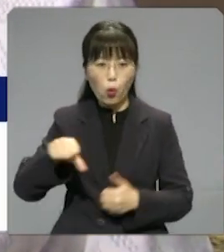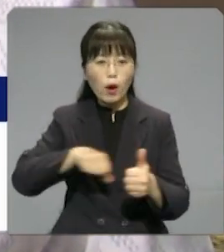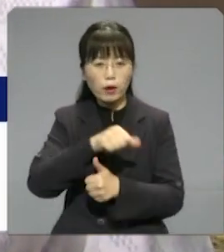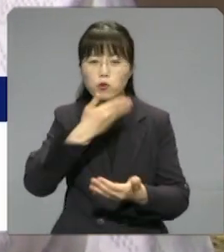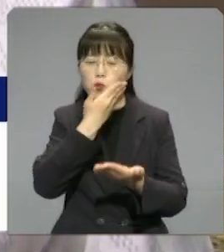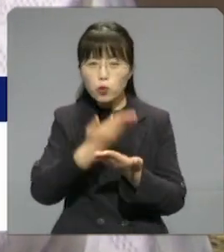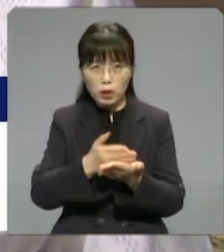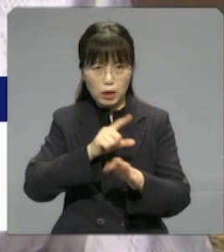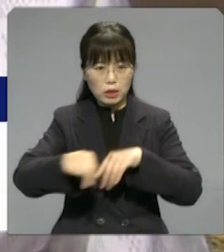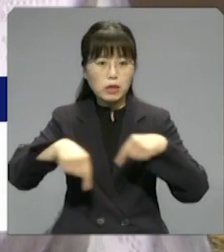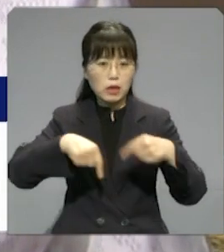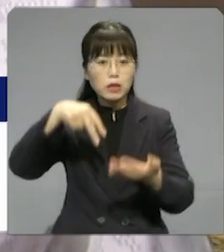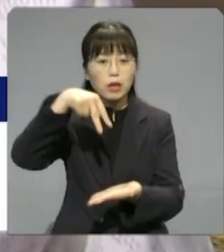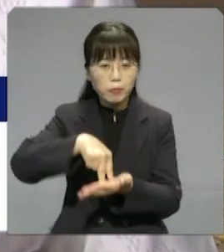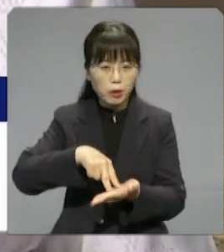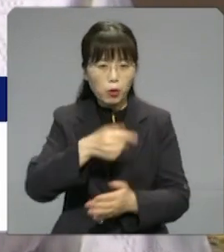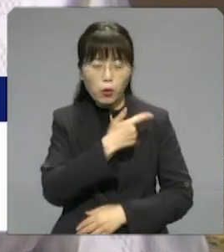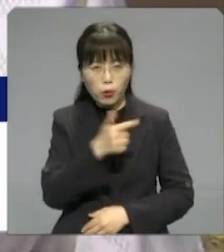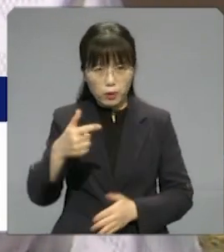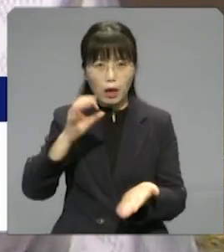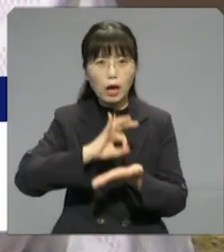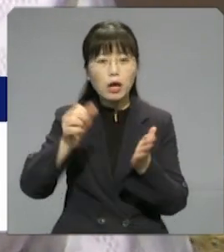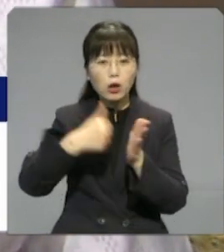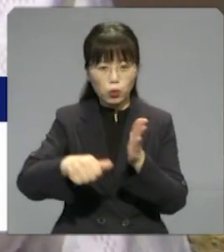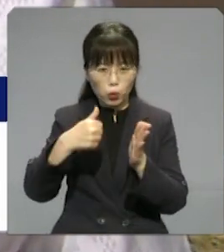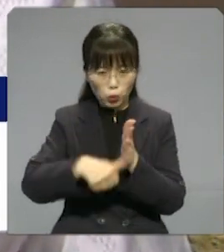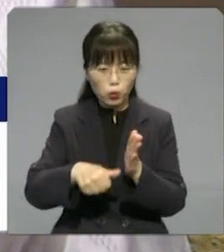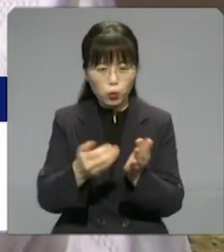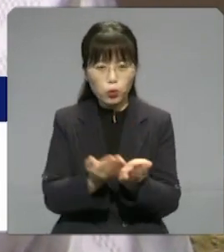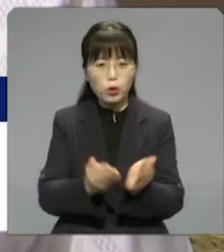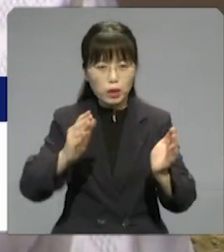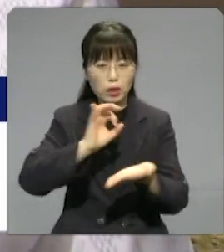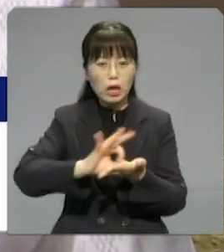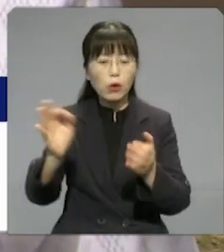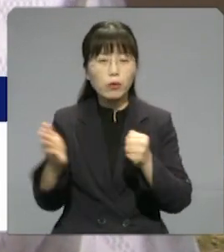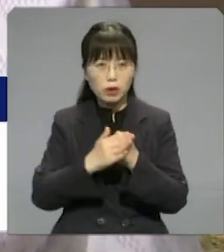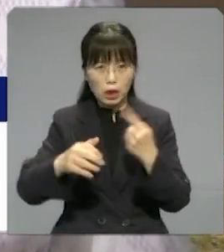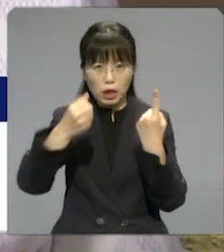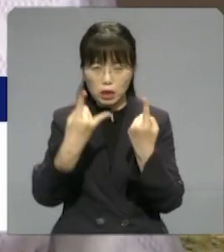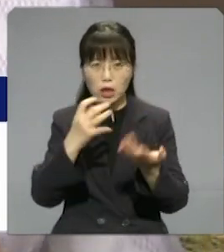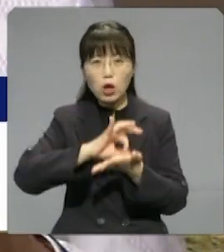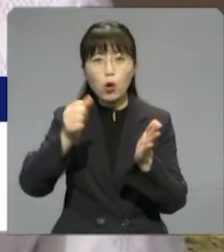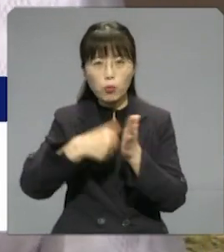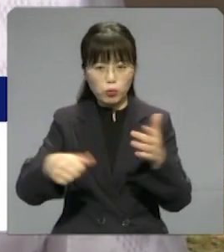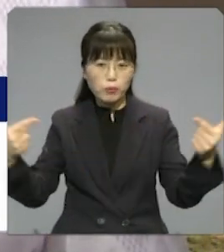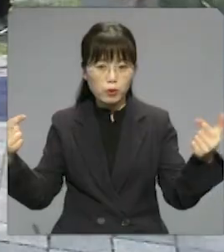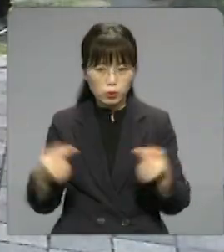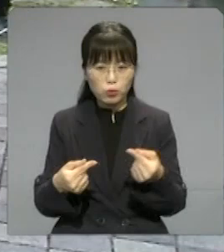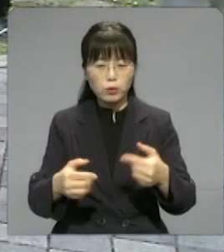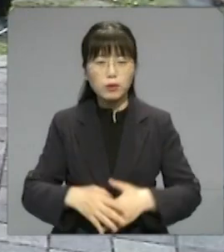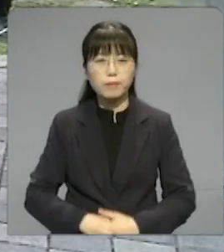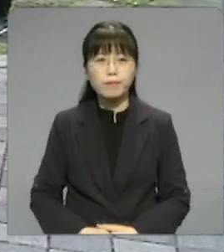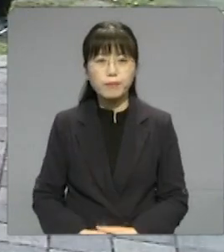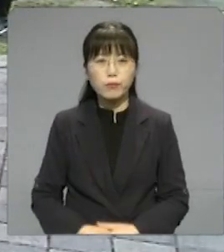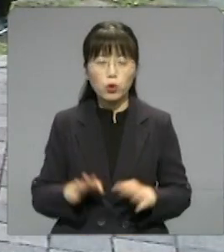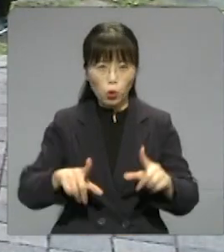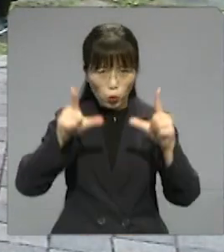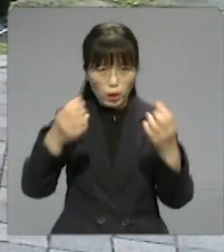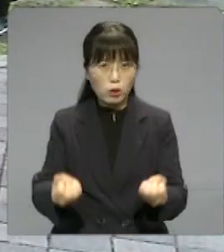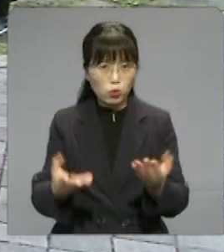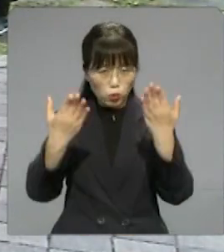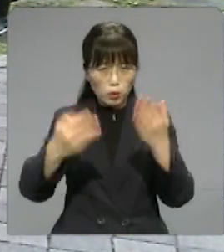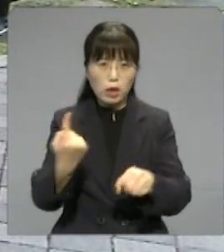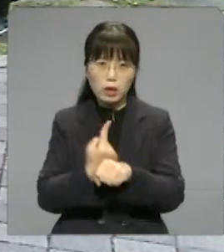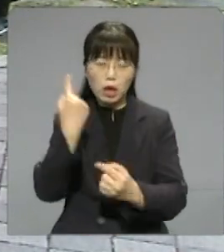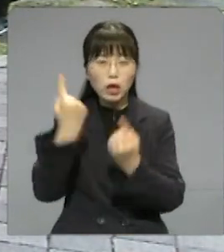환경을 중시하는 우리 지자체로서 다회용 용기를 사용함으로써 일회용품을 줄이는. 올해